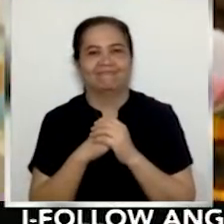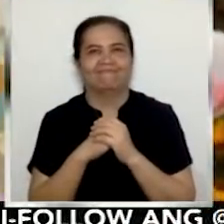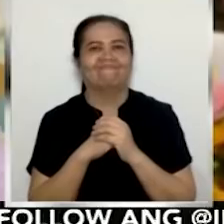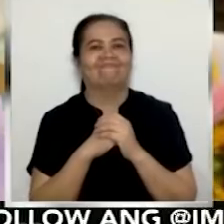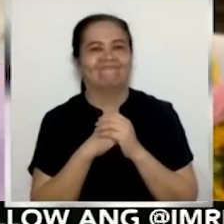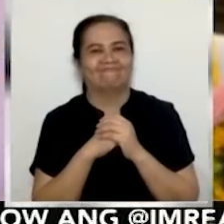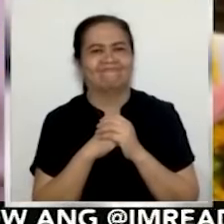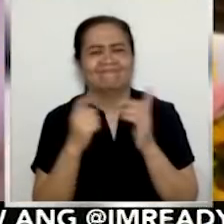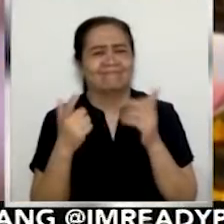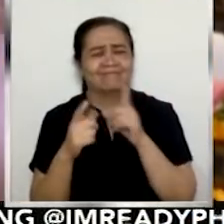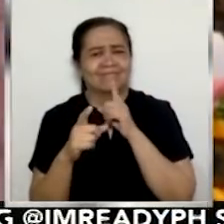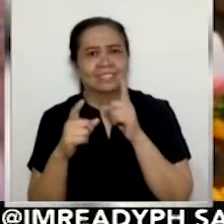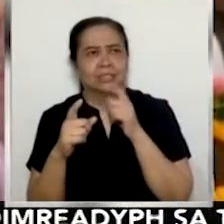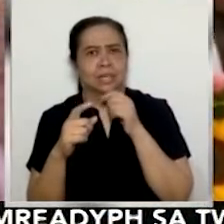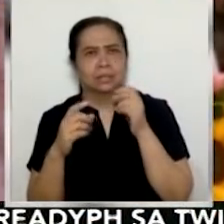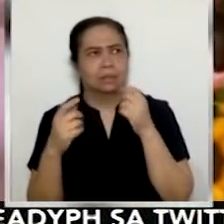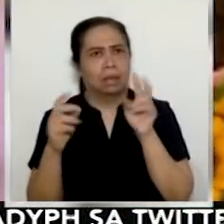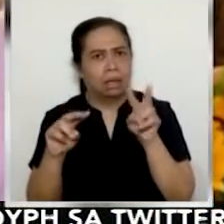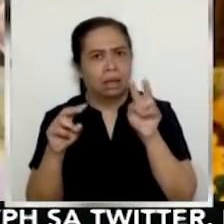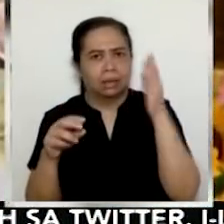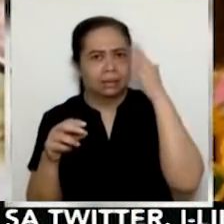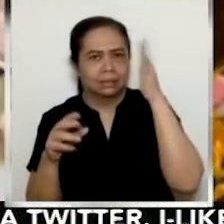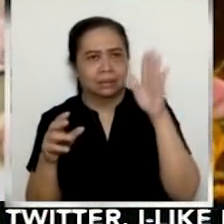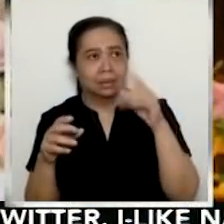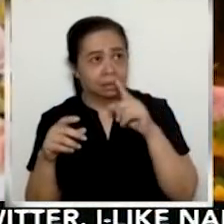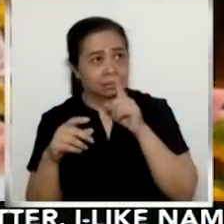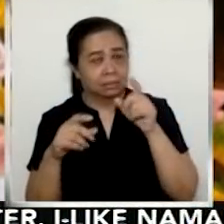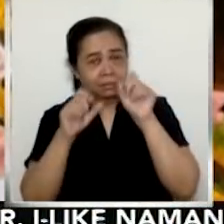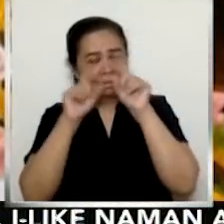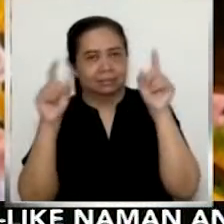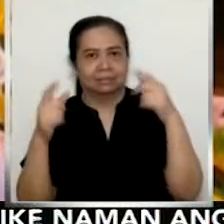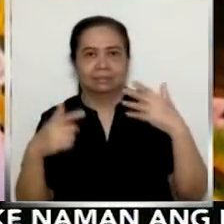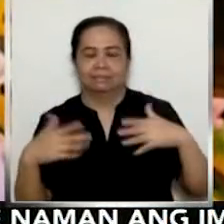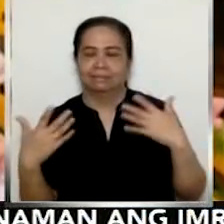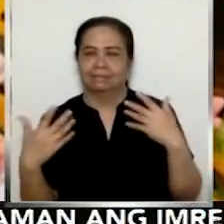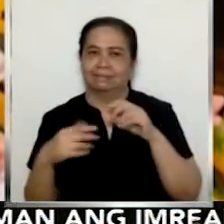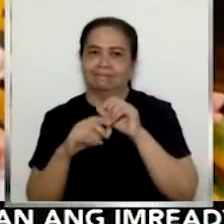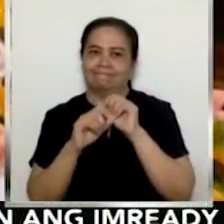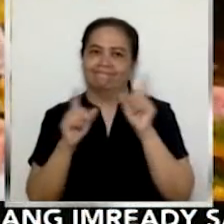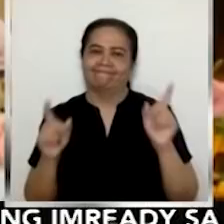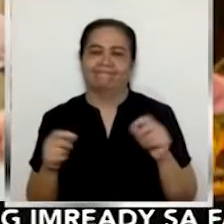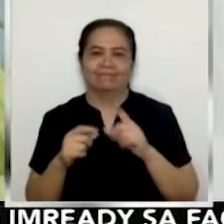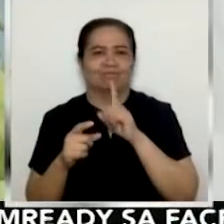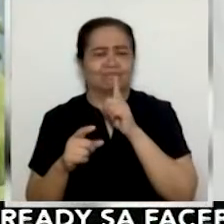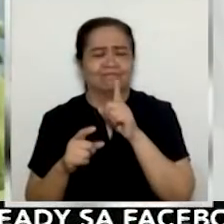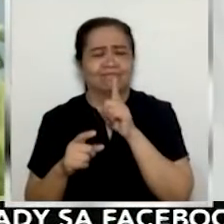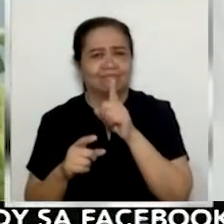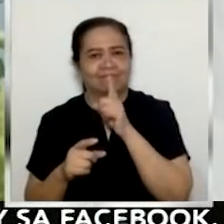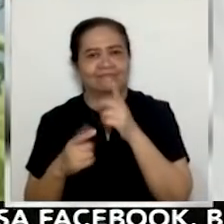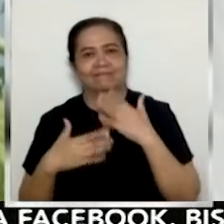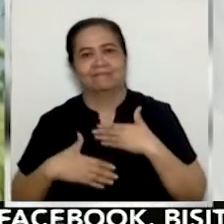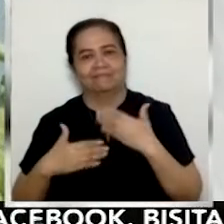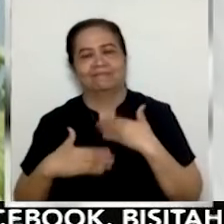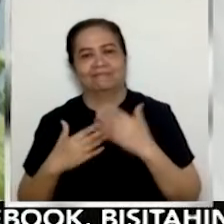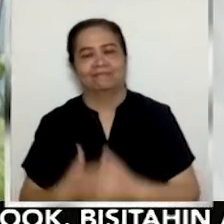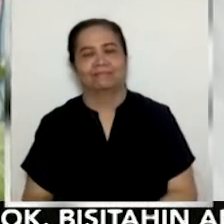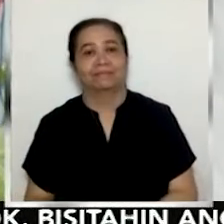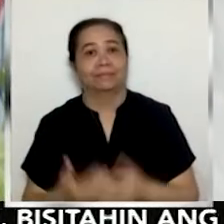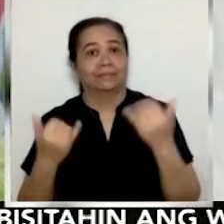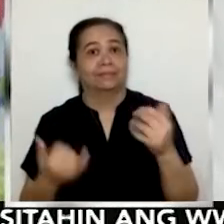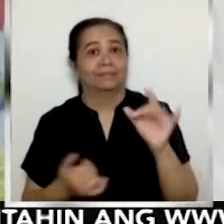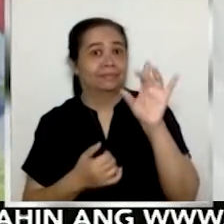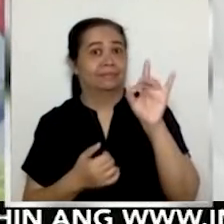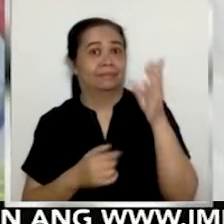hindi ko masyado in-assume na lang na may pa-surprise po ngayong birthday ko. And I'm just really happy na now. Ngayong 18 na